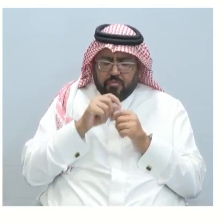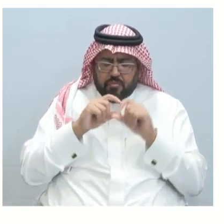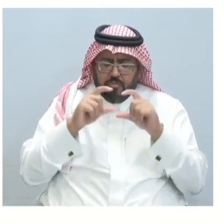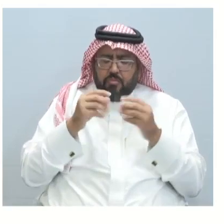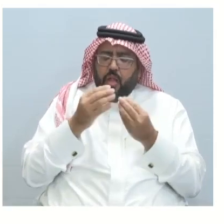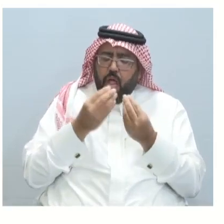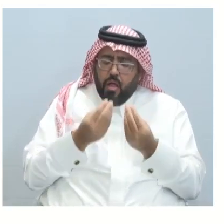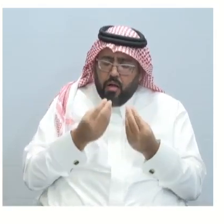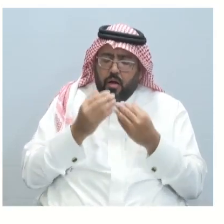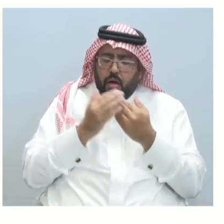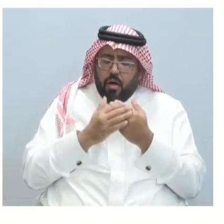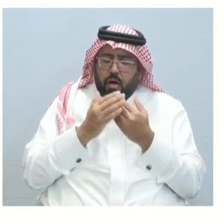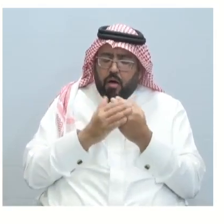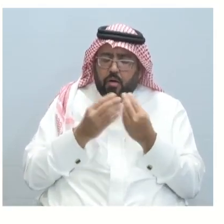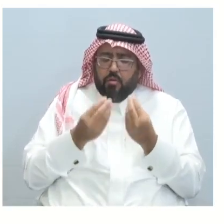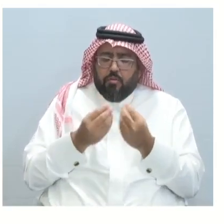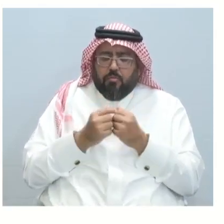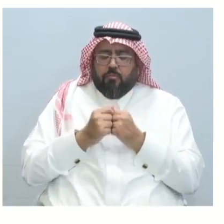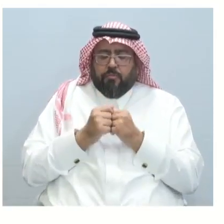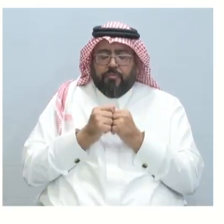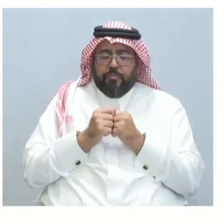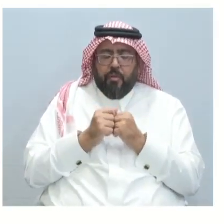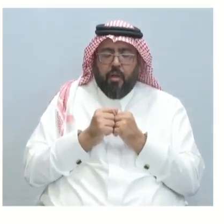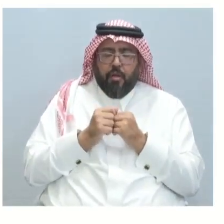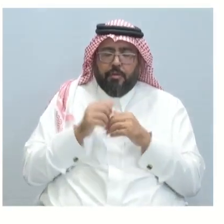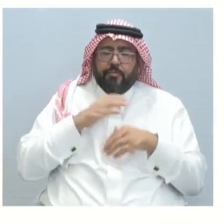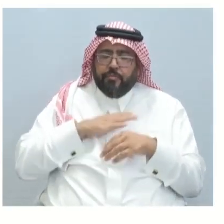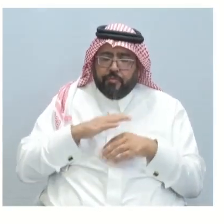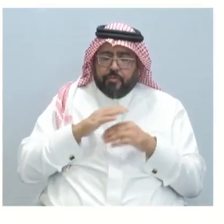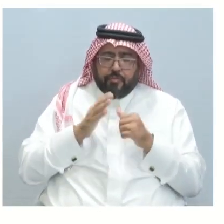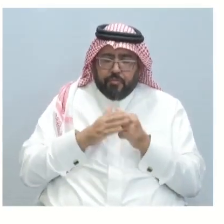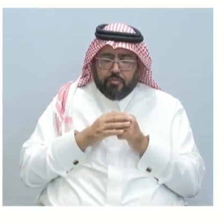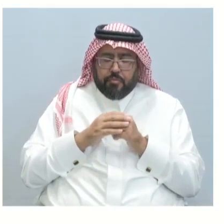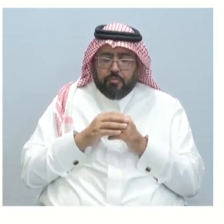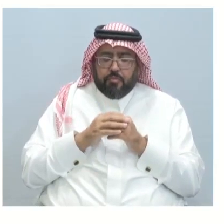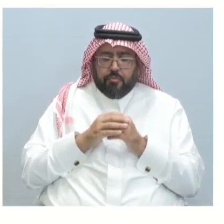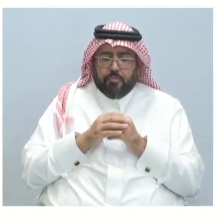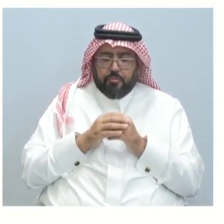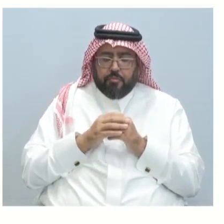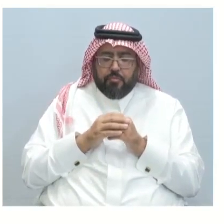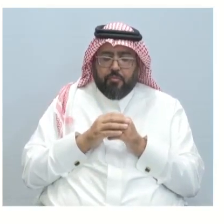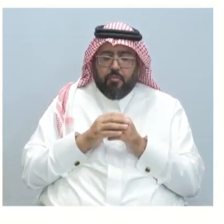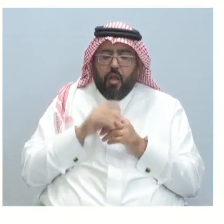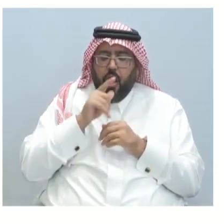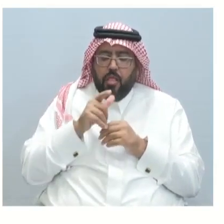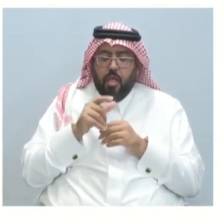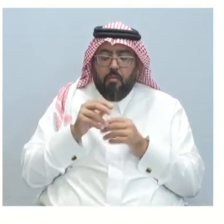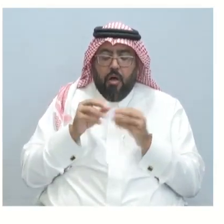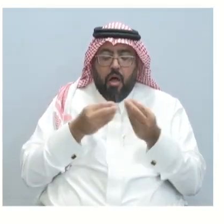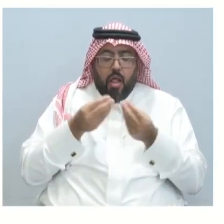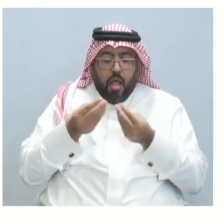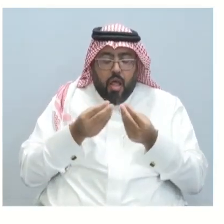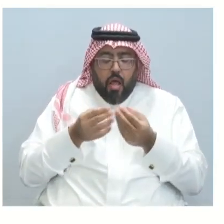لشيء انت لم تفعله لهذا انت تصبر في خدمتهما ورعايتهما ايضا الحديث المناسب